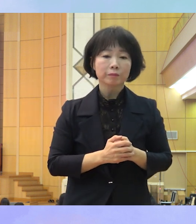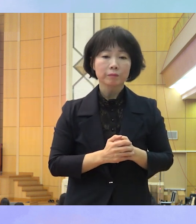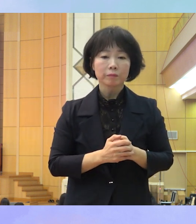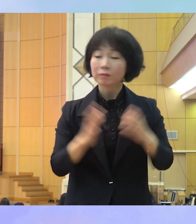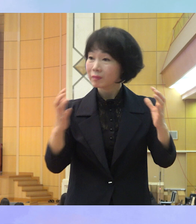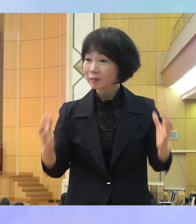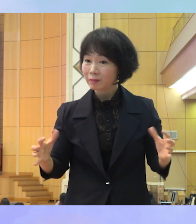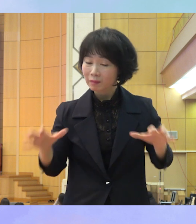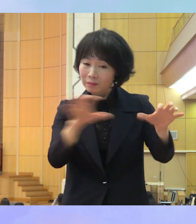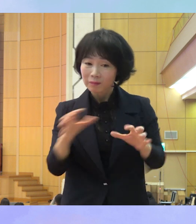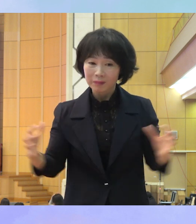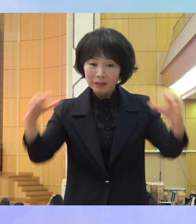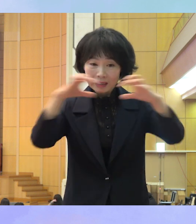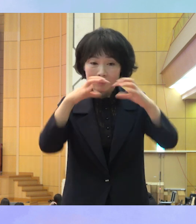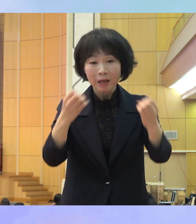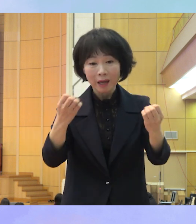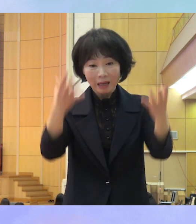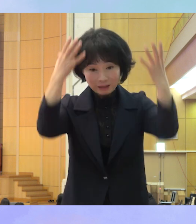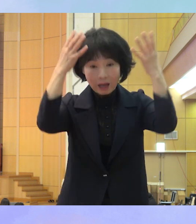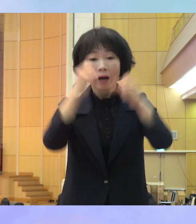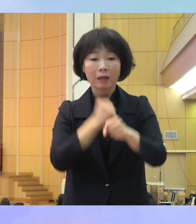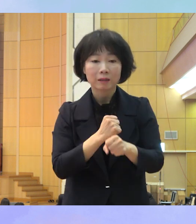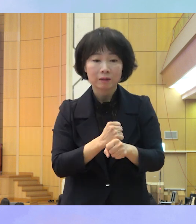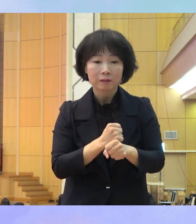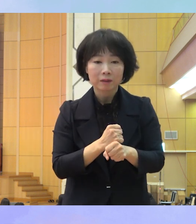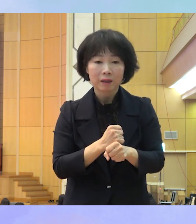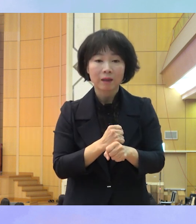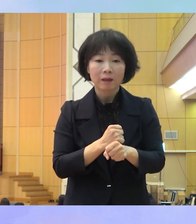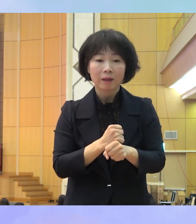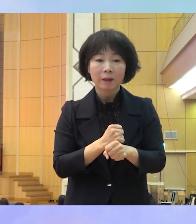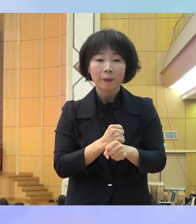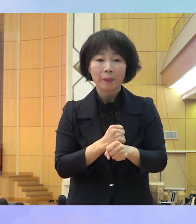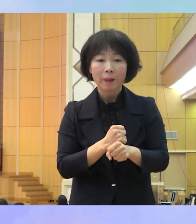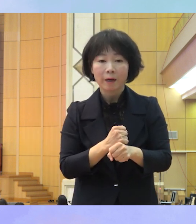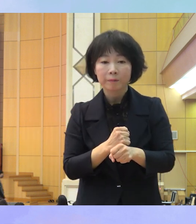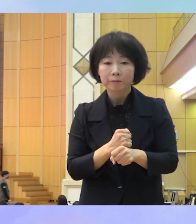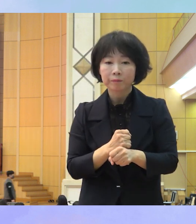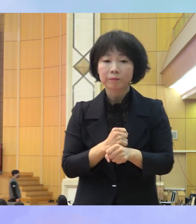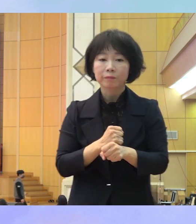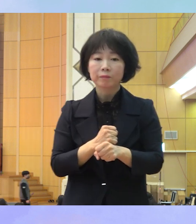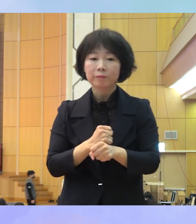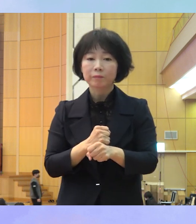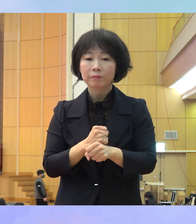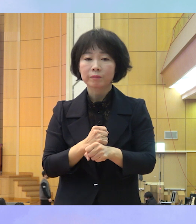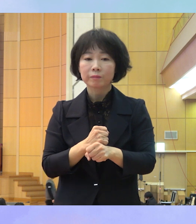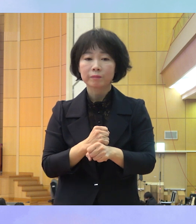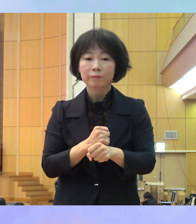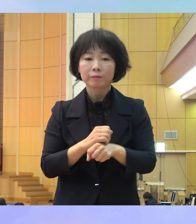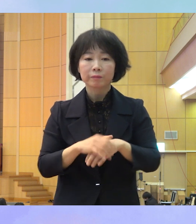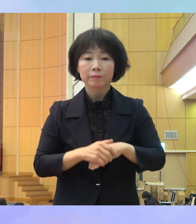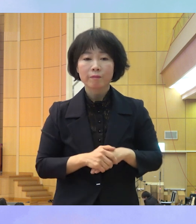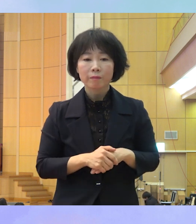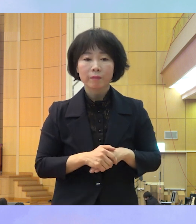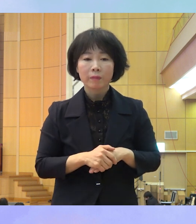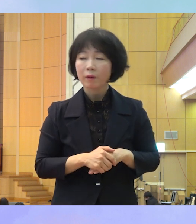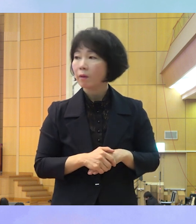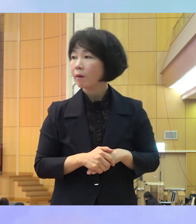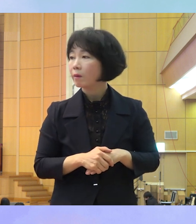김장 행사하는 데 여러분 찬조해 주시면 고맙겠습니다.